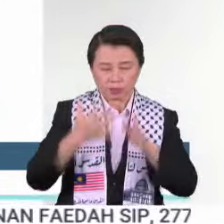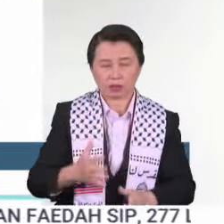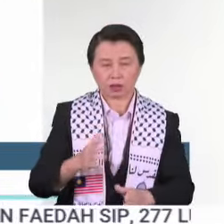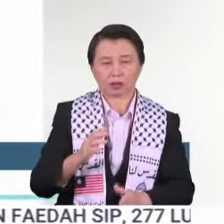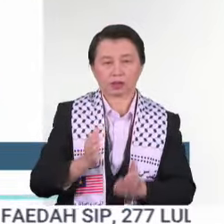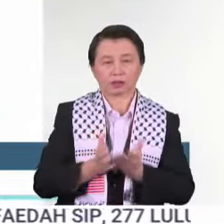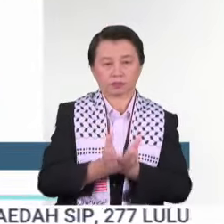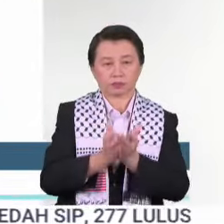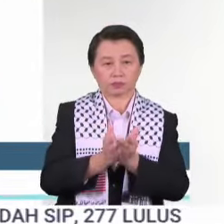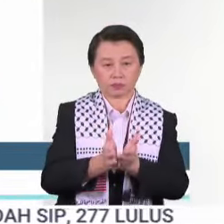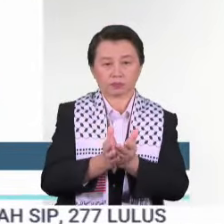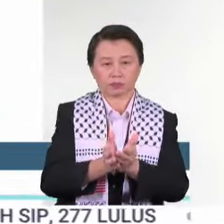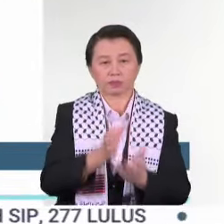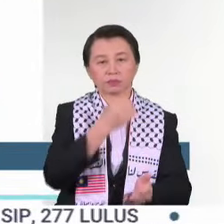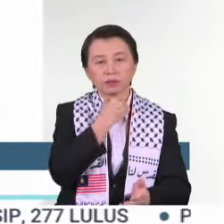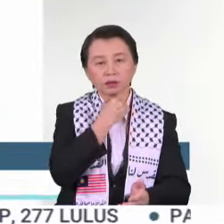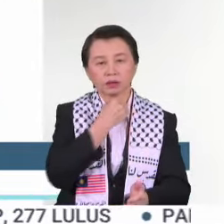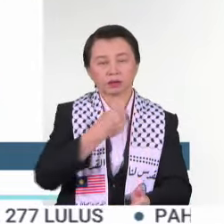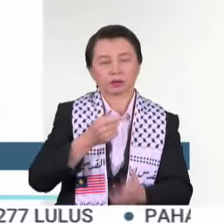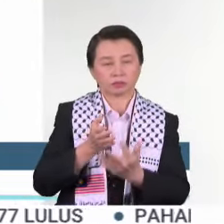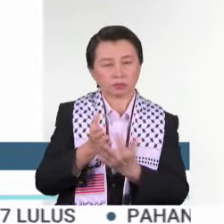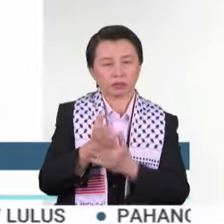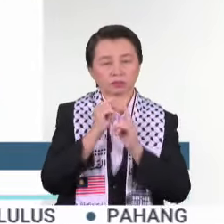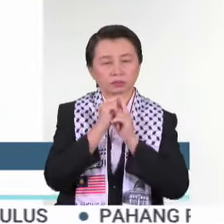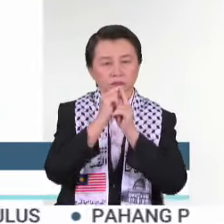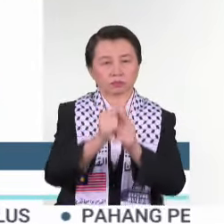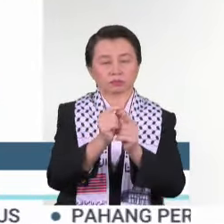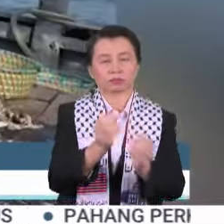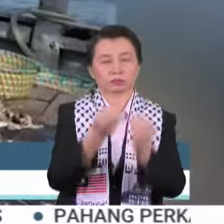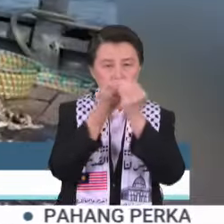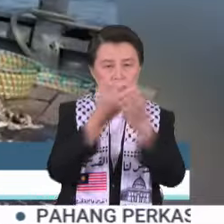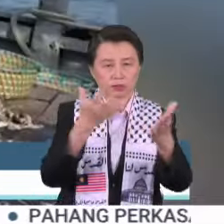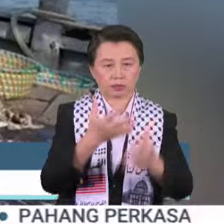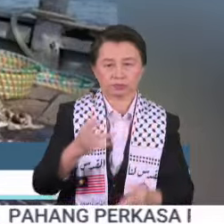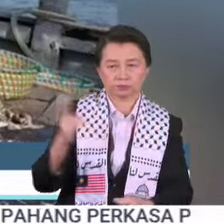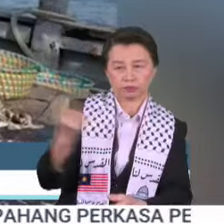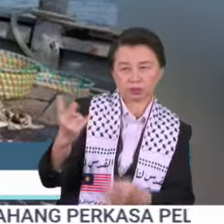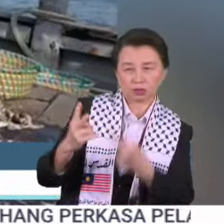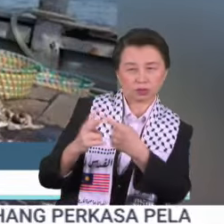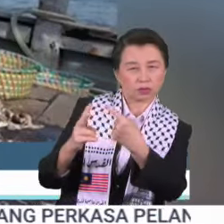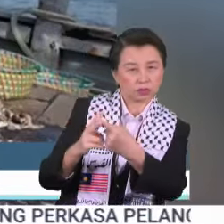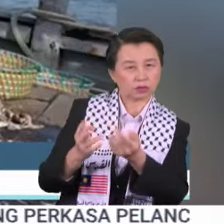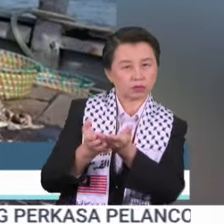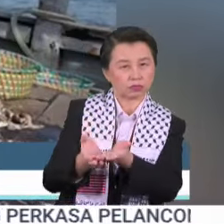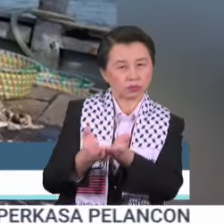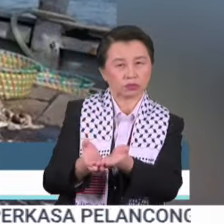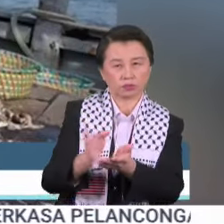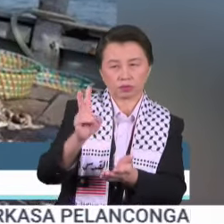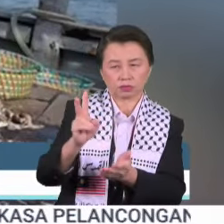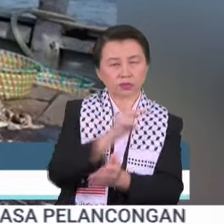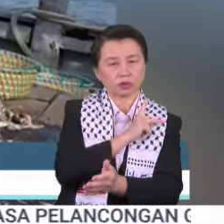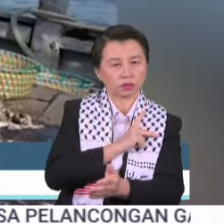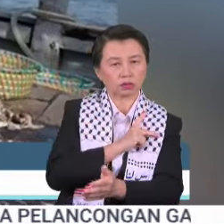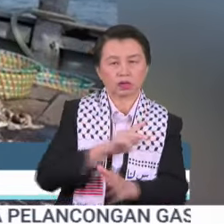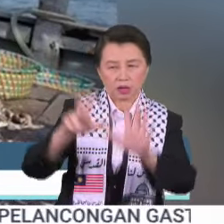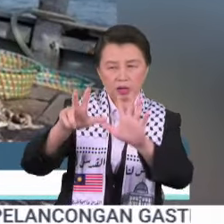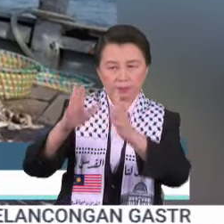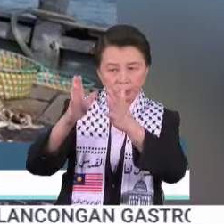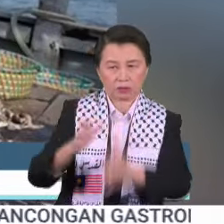Negeri Perak Kapten Maritim Muhammad Hambali Yaakob menerusi kenyataan memaklumkan kedua-dua bot itu dikendalikan 2 tekong bersama 8